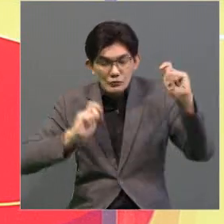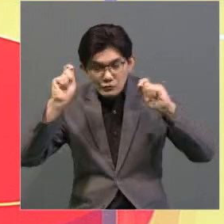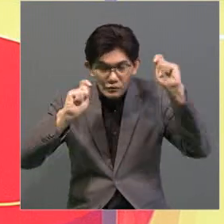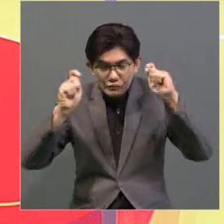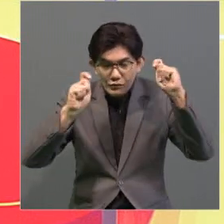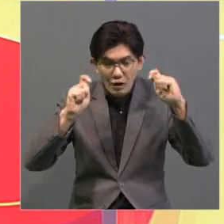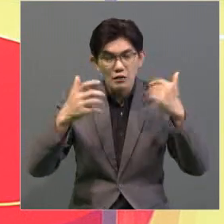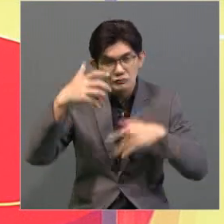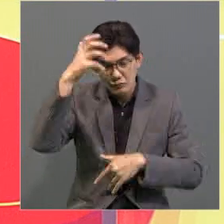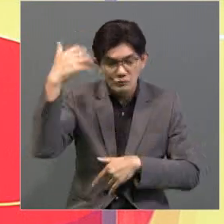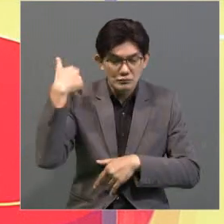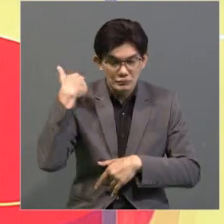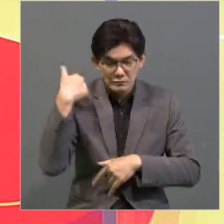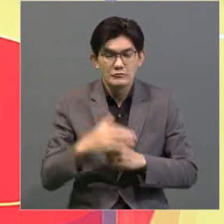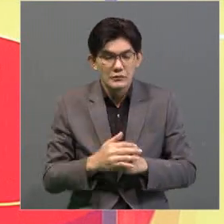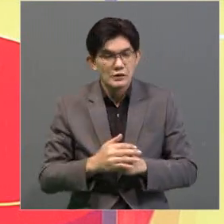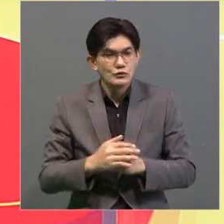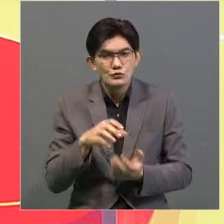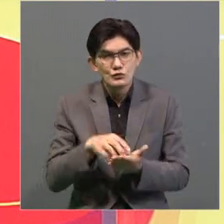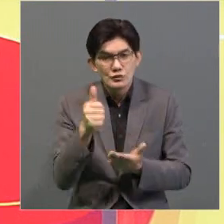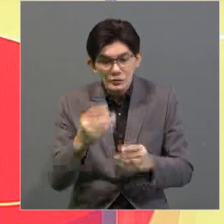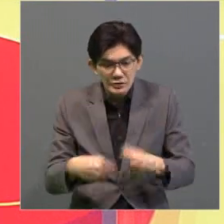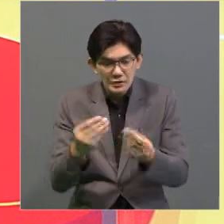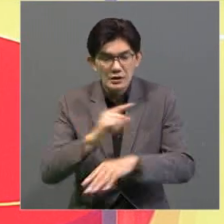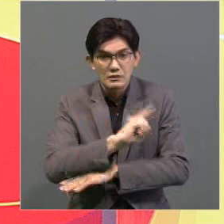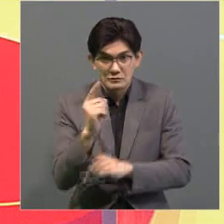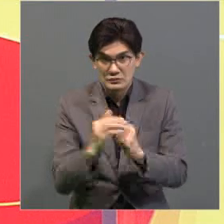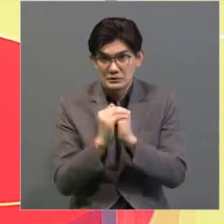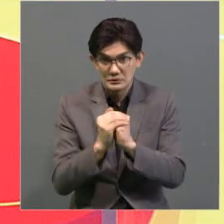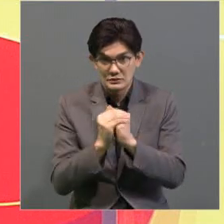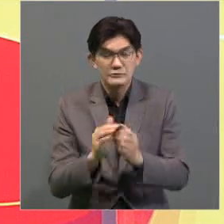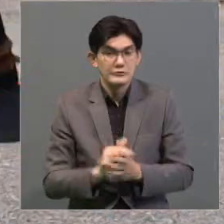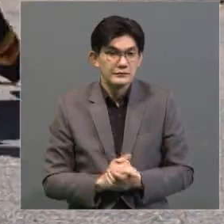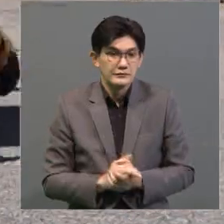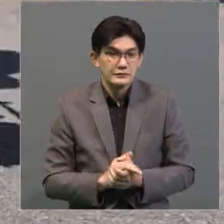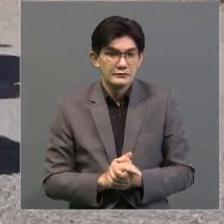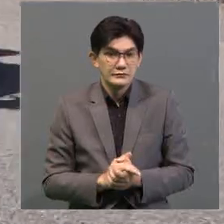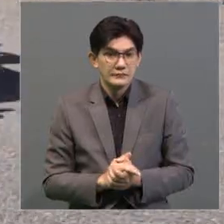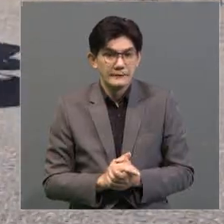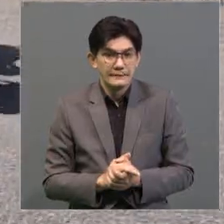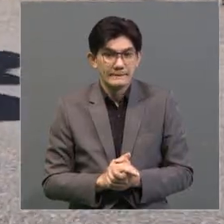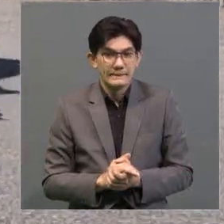ที่มาเที่ยวชมเพื่อเสริมความเป็นสิริมงคลแล้วก็ต้อนรับเทศกาลตรุษจีนค่ะ